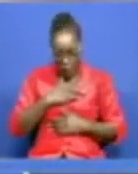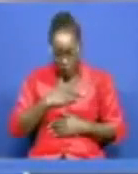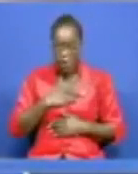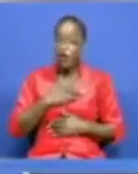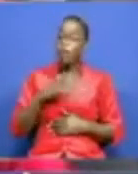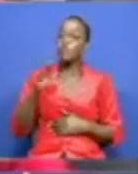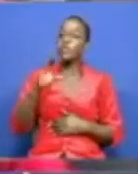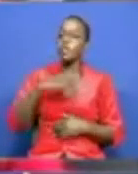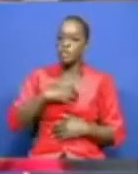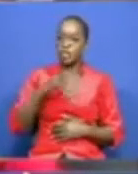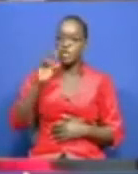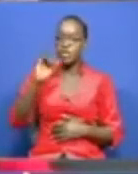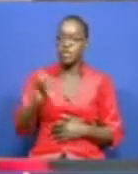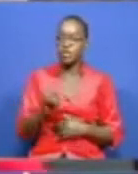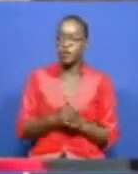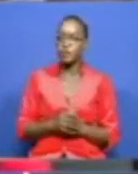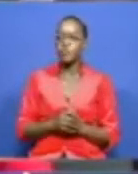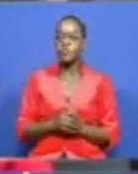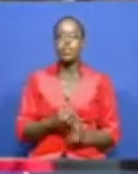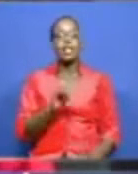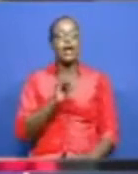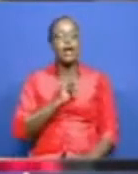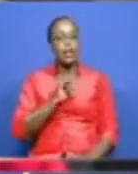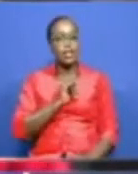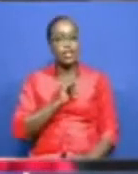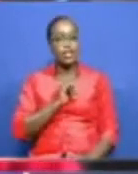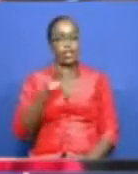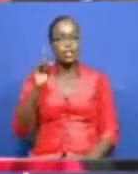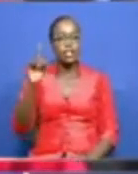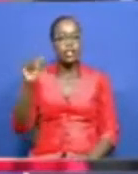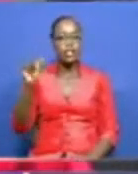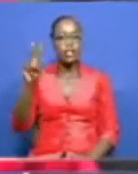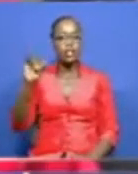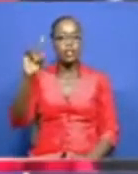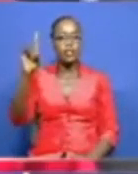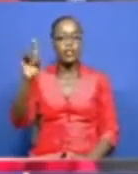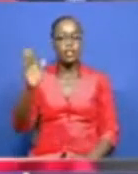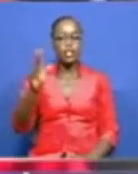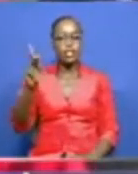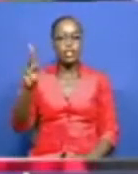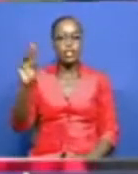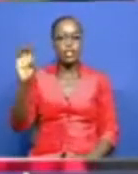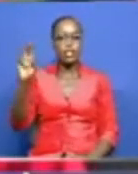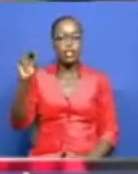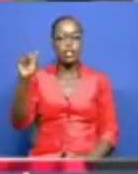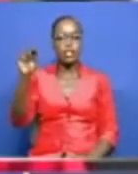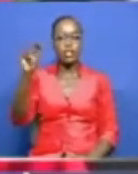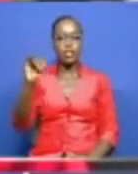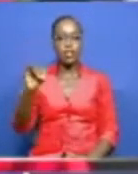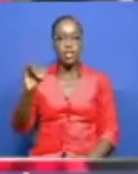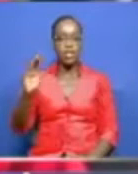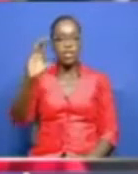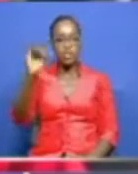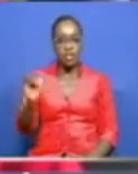Maraga. Aye, David Kenani Maraga, Chief Justice of the